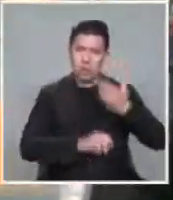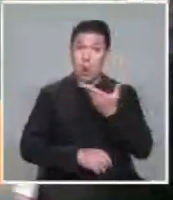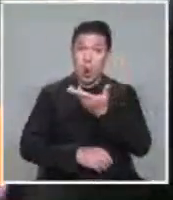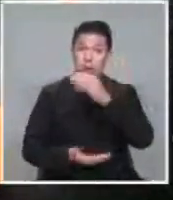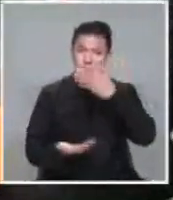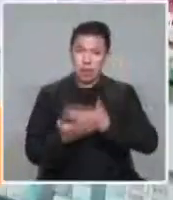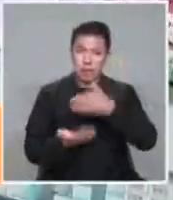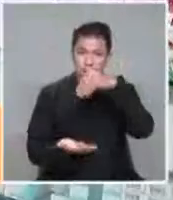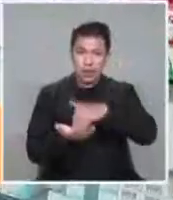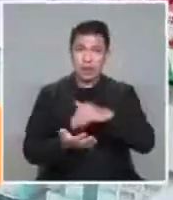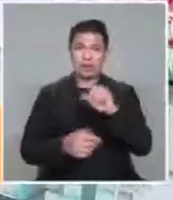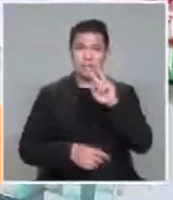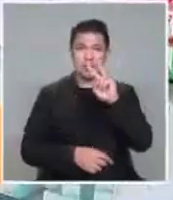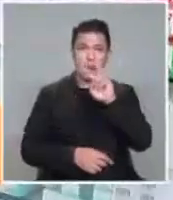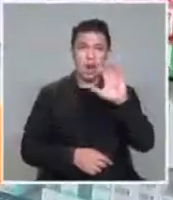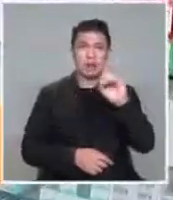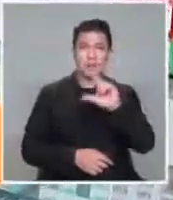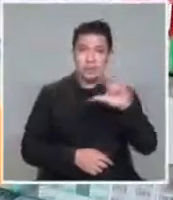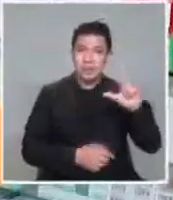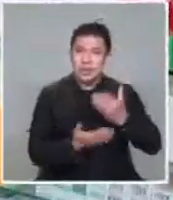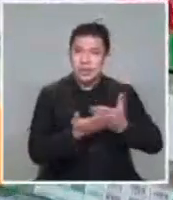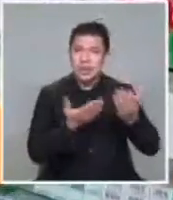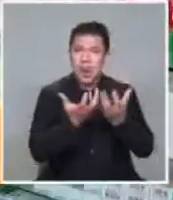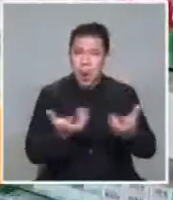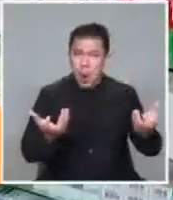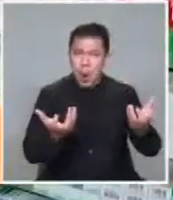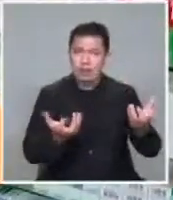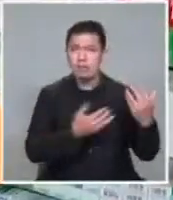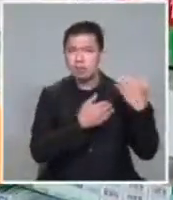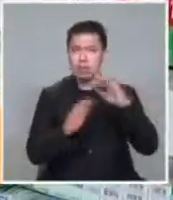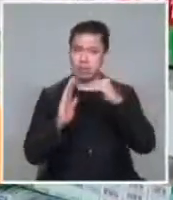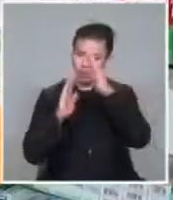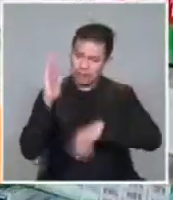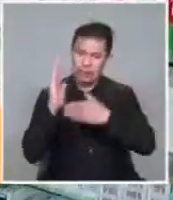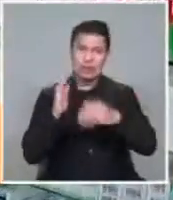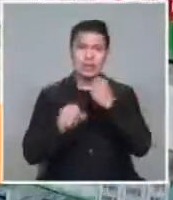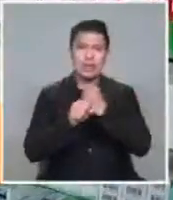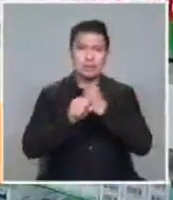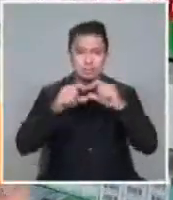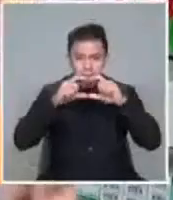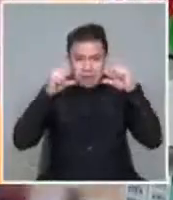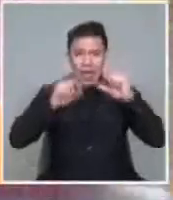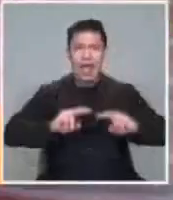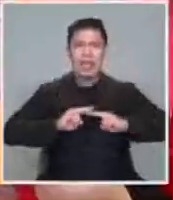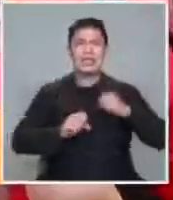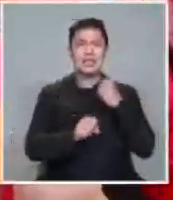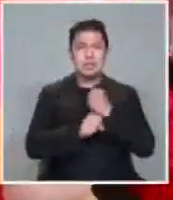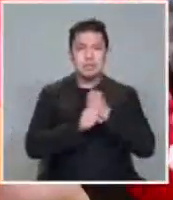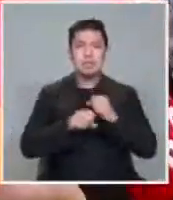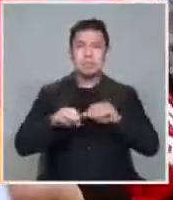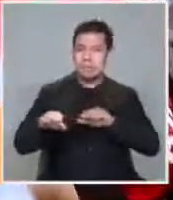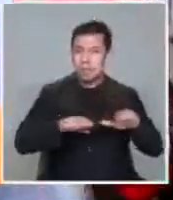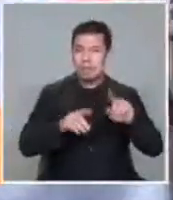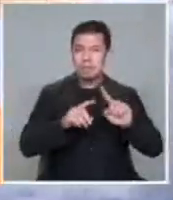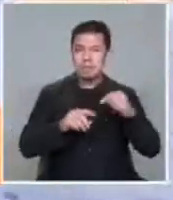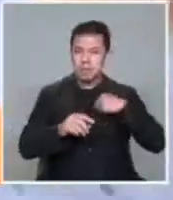ลางวงเงิน250ล้านบาทเพื่อนำไปซื้อวัตถุดิบให้ท้องถิ่นผลิตหน้ากากอนามัยใช้เองรวมถึงเตรียมพิจาร